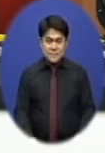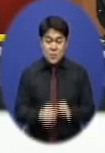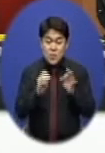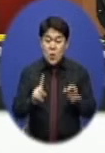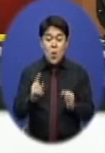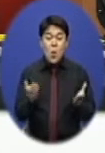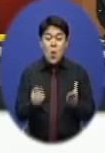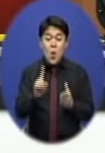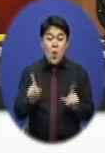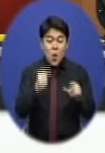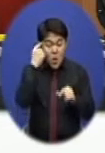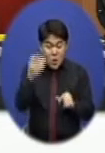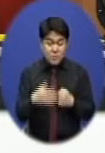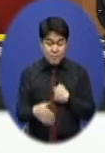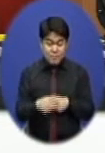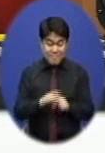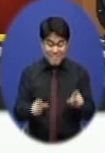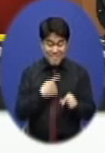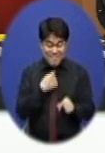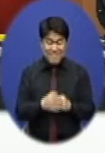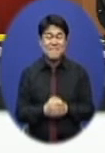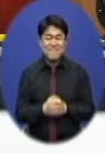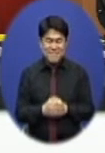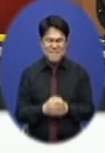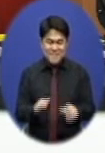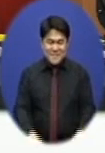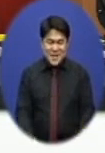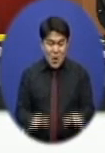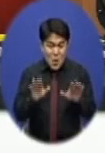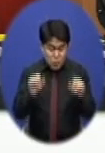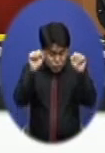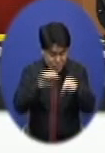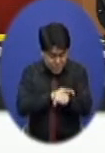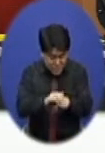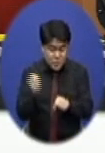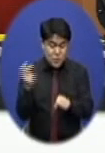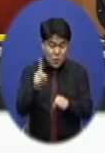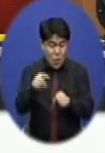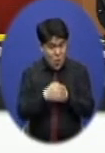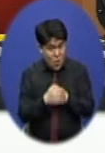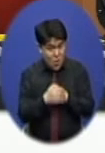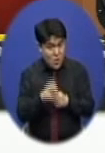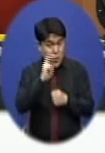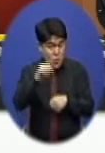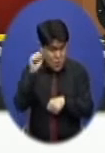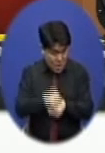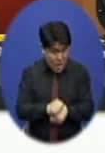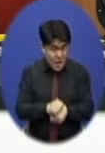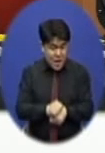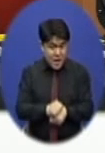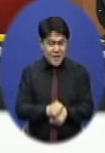어떻게 지내셨어요? 잘 지냈습니다. 덕분에. 그랬군요. 네. 네, 네. 운동도 잘하시고. 네. 네, 노래도